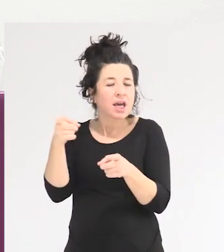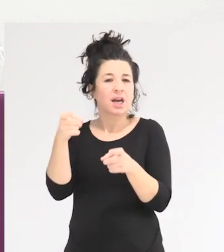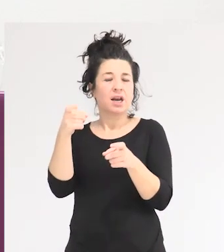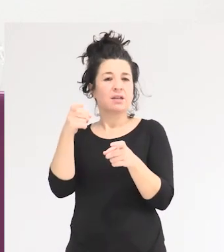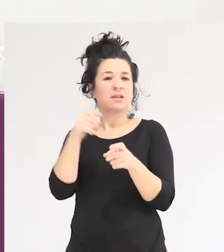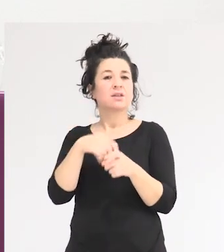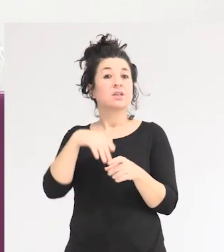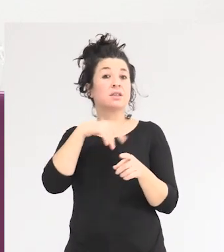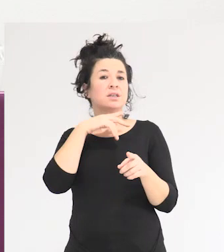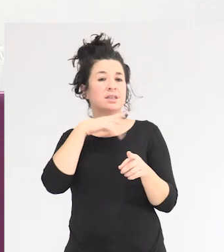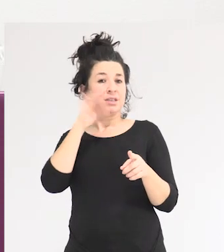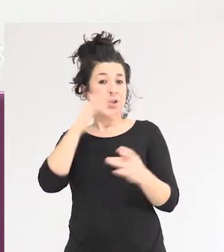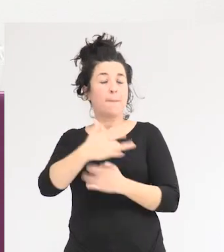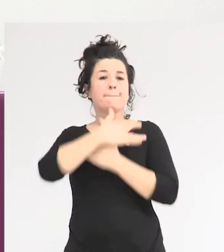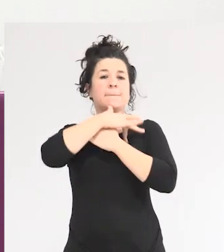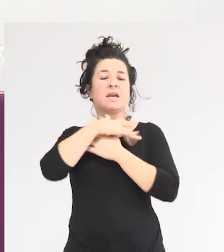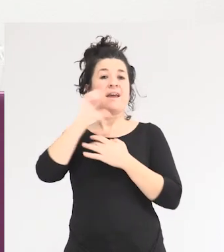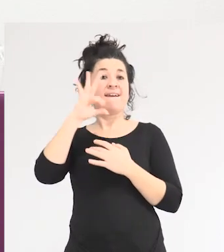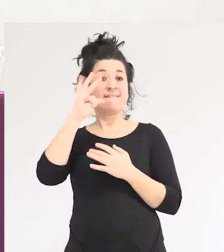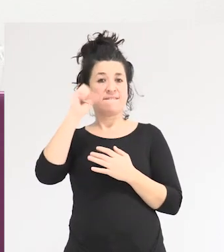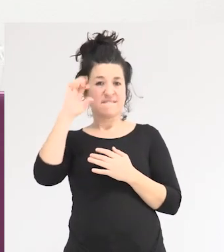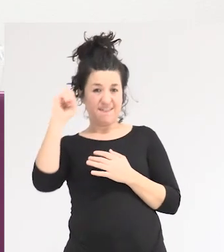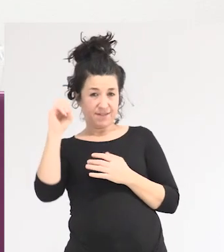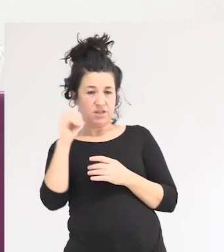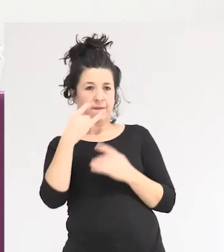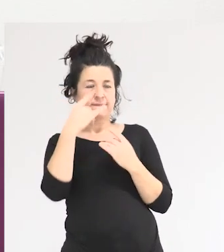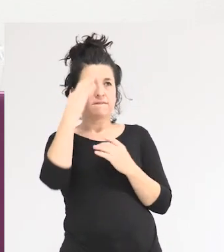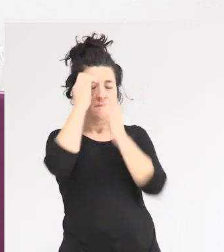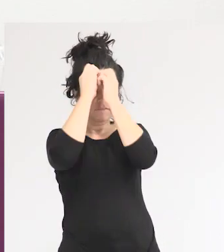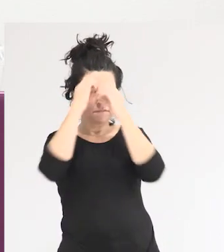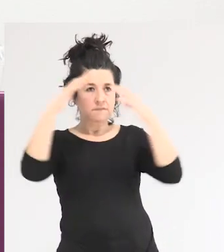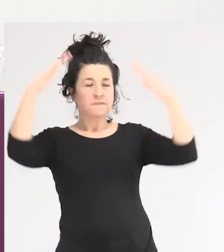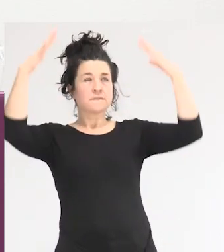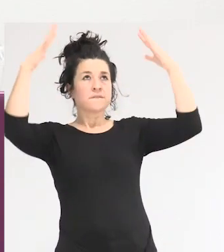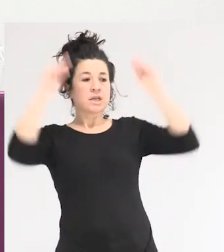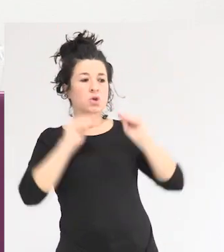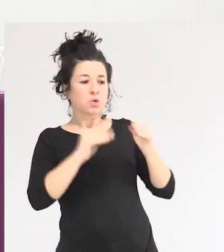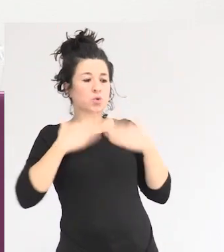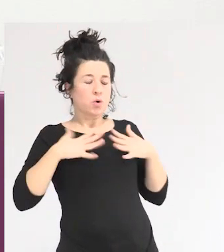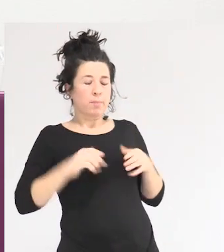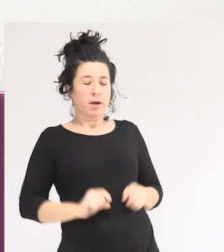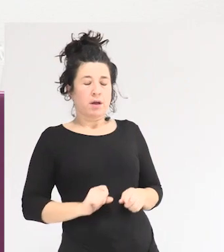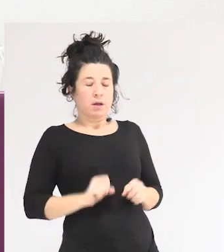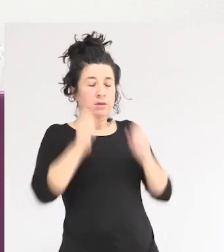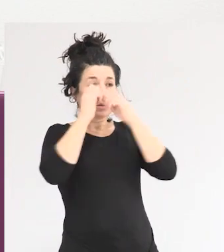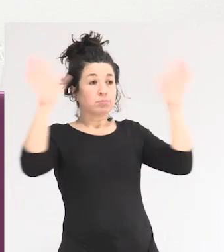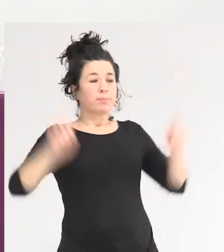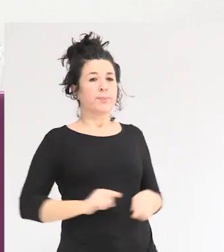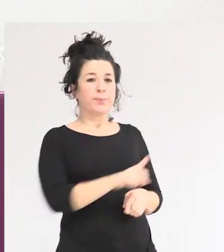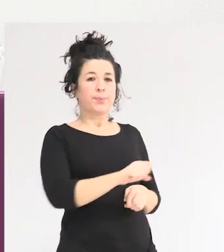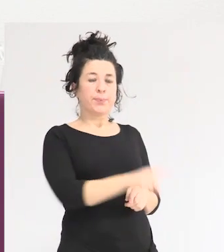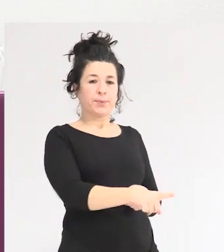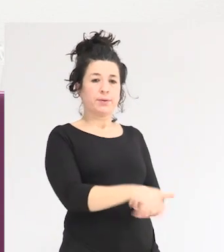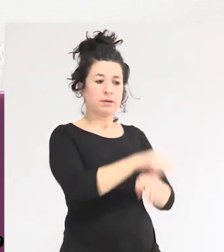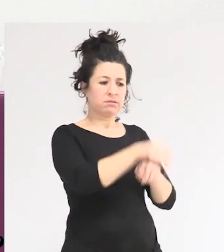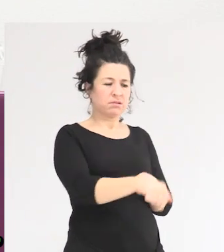desiratu egin zuen. Hainbeste desiratu, ezen haren arropen gainean eiakulatu zuen. Atenak, nazkatuta, Efestoren hasia